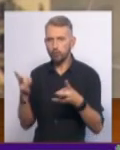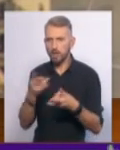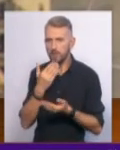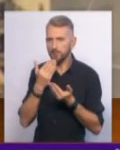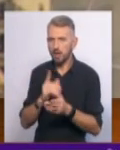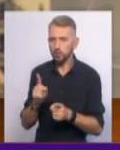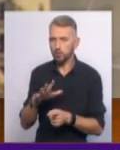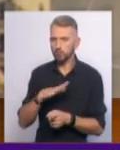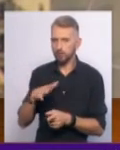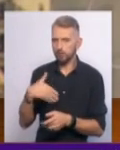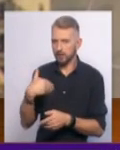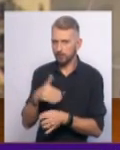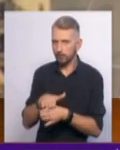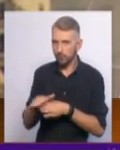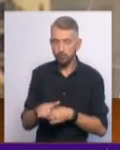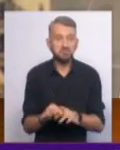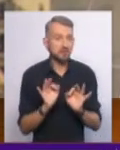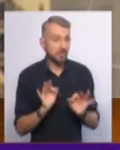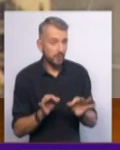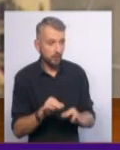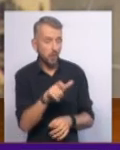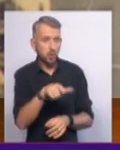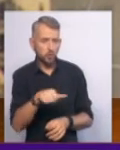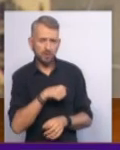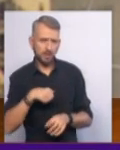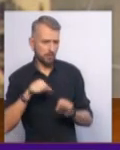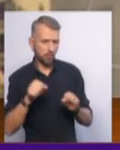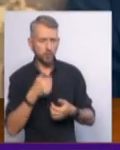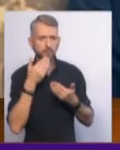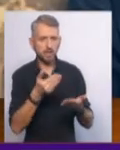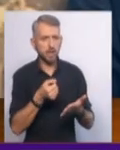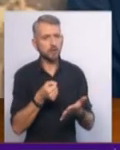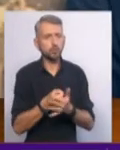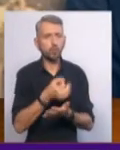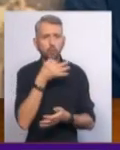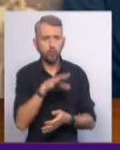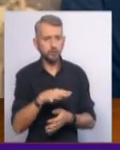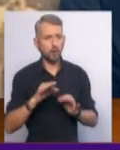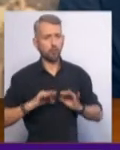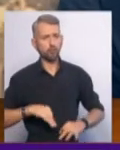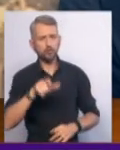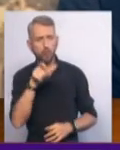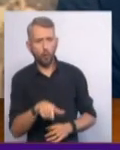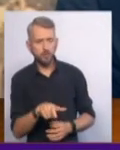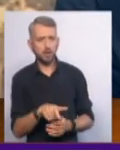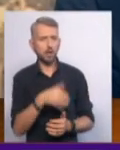було воно виконано. Звісно, мешканці можуть і самі звертатись до будь-якого чиновника,